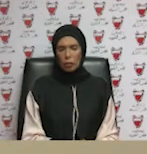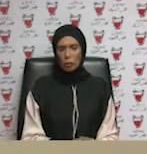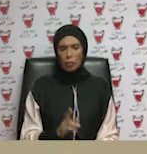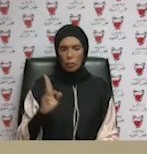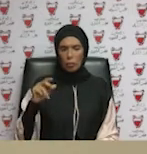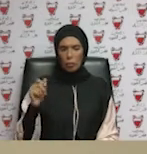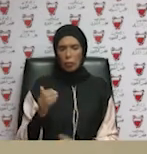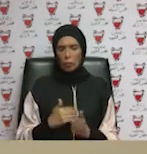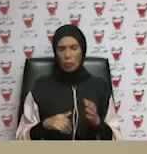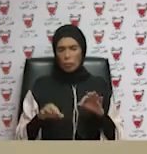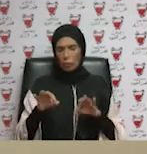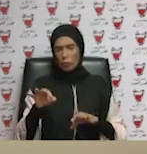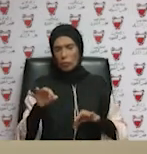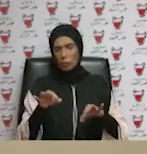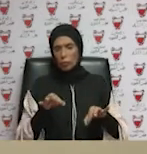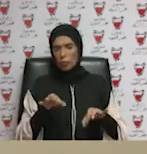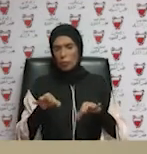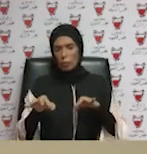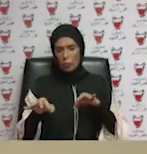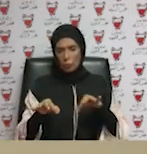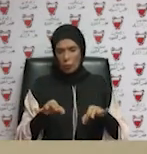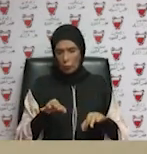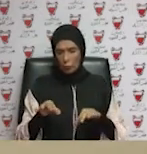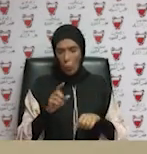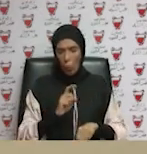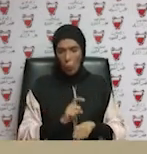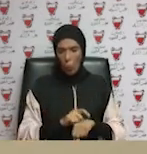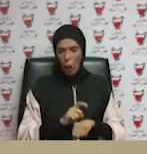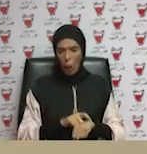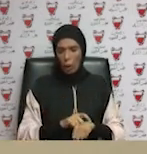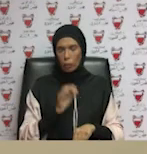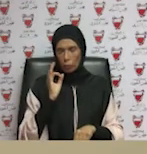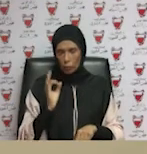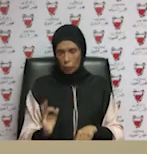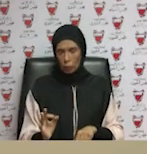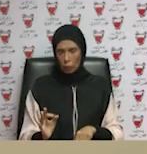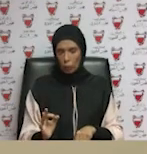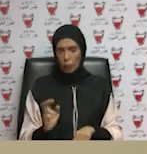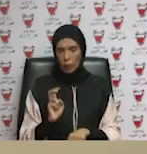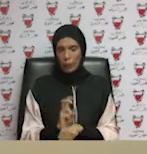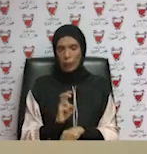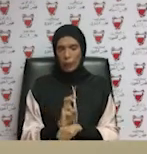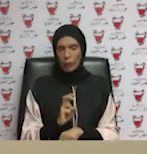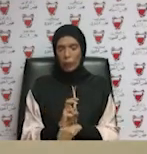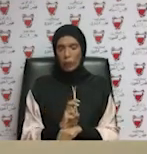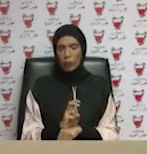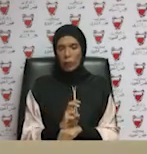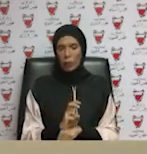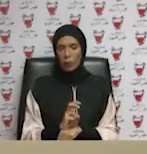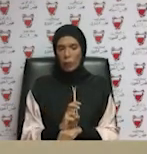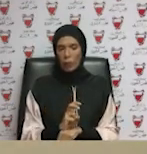المالية تضع خطة أو خطة زمنية لعلاج هذا الدين العام وعدم